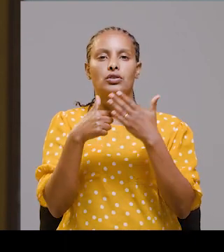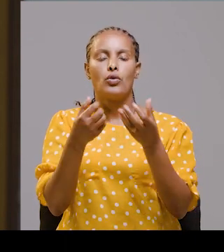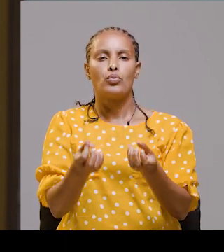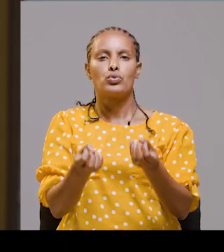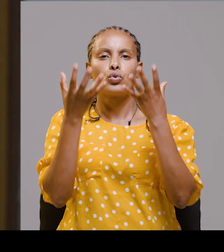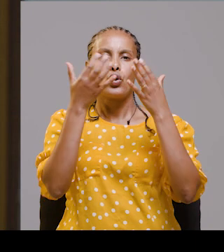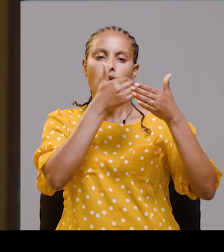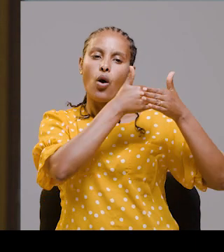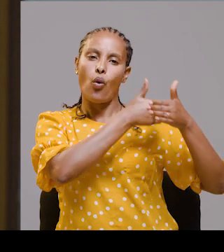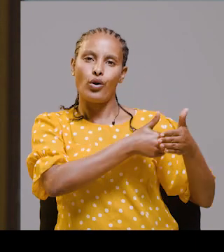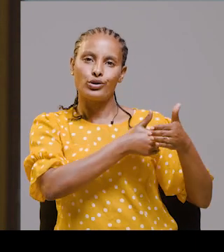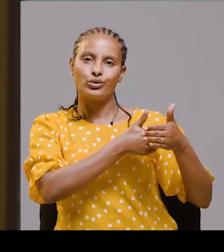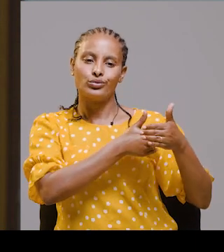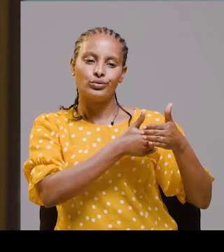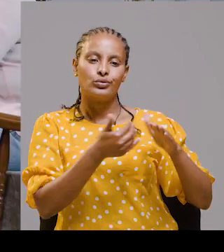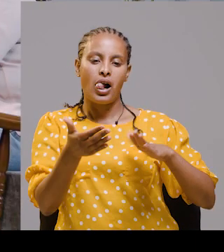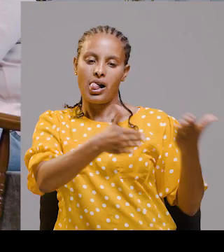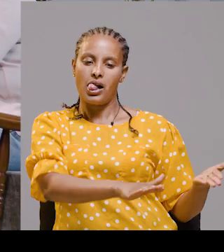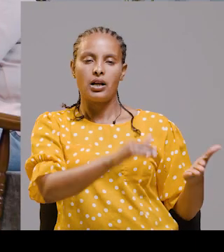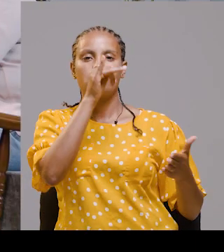ብዙ ከጎናቸው ብዙ ሰዎች ሲወድቁ አይተዋል